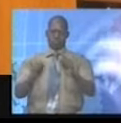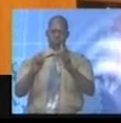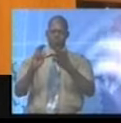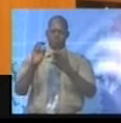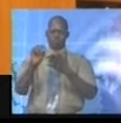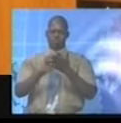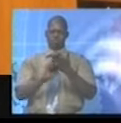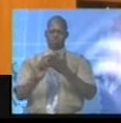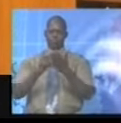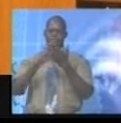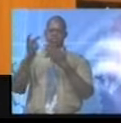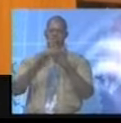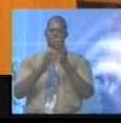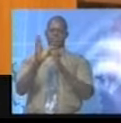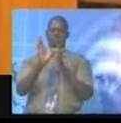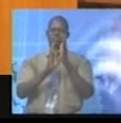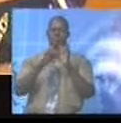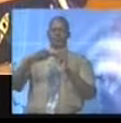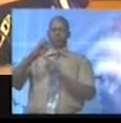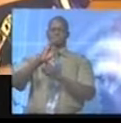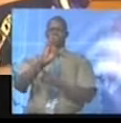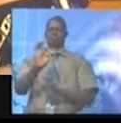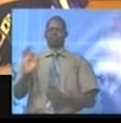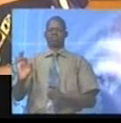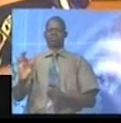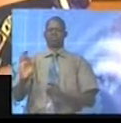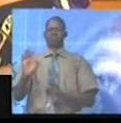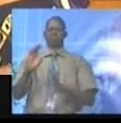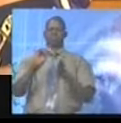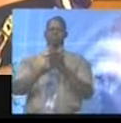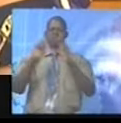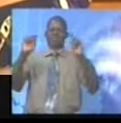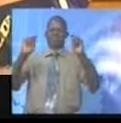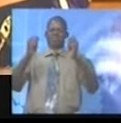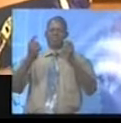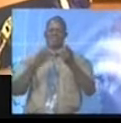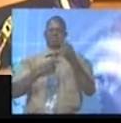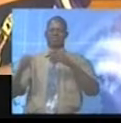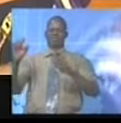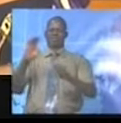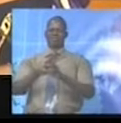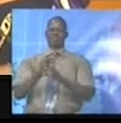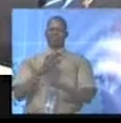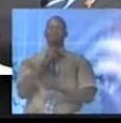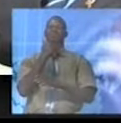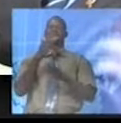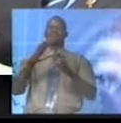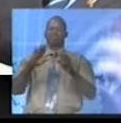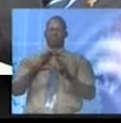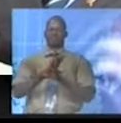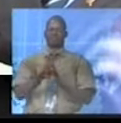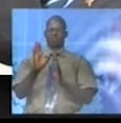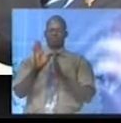du projet de loi portant code de l'environnement au Burkina Faso. Ce texte de loi vient combler les insuffisances du code de